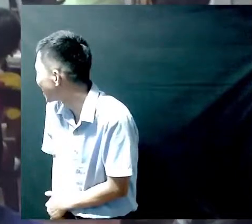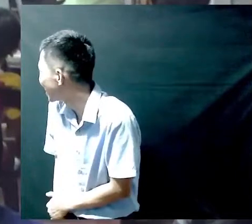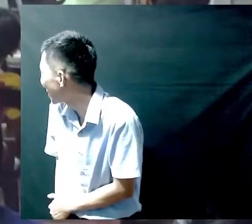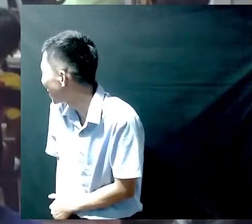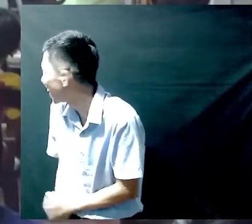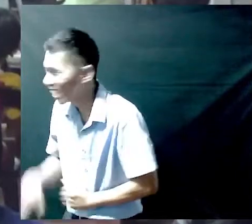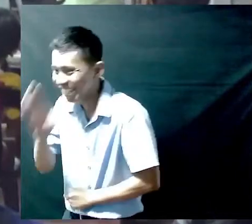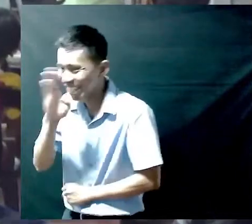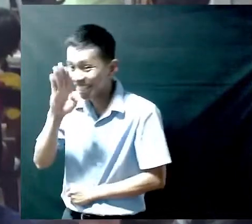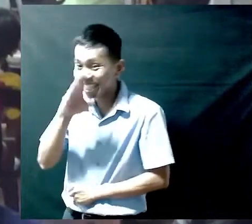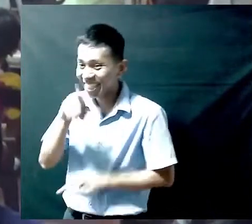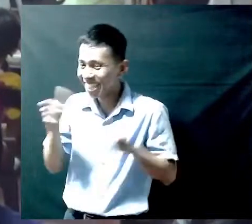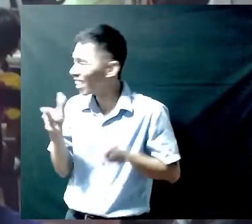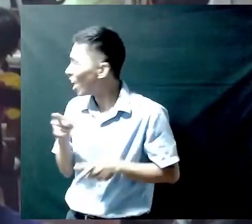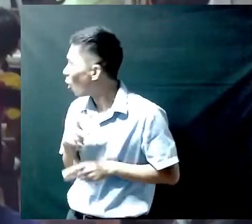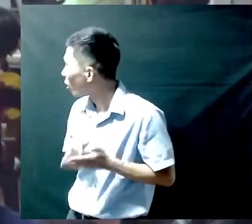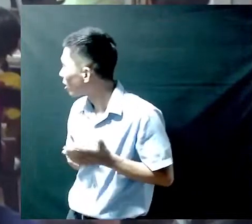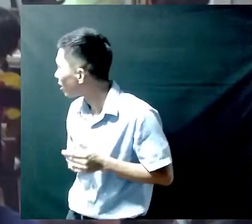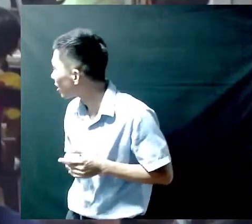Ano ba sa Cebu yung akin ha?